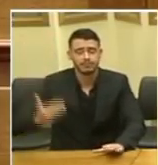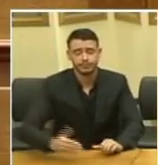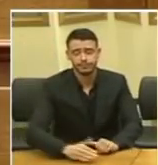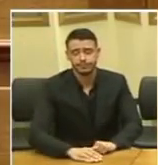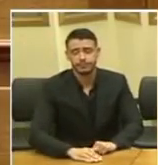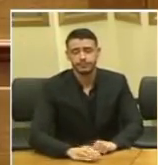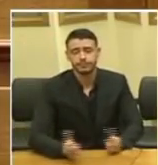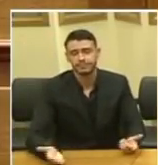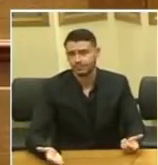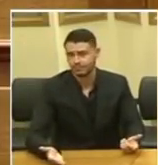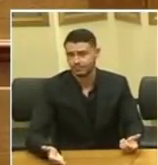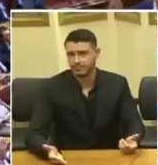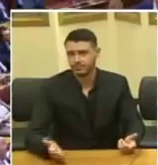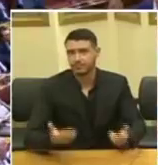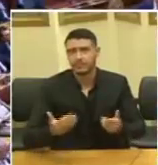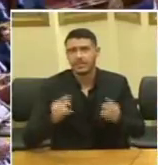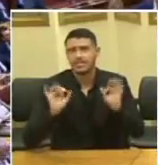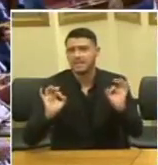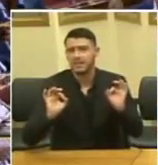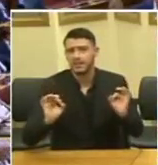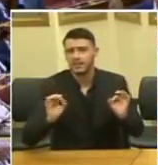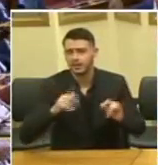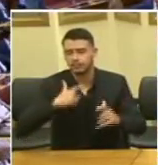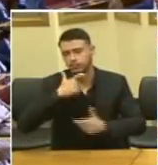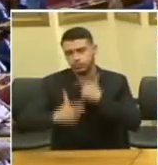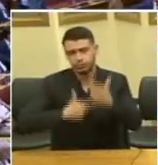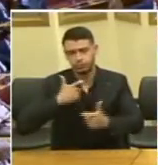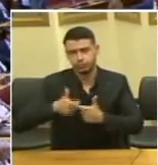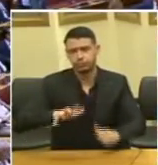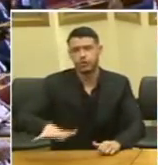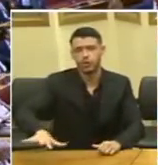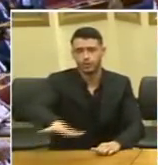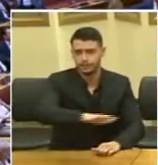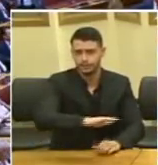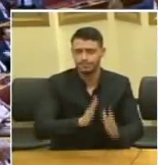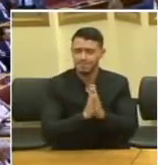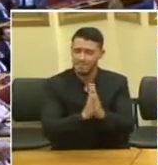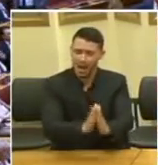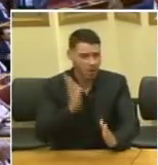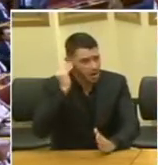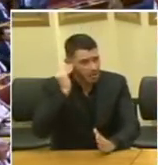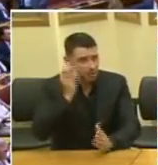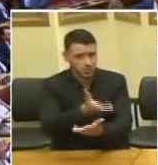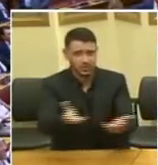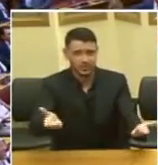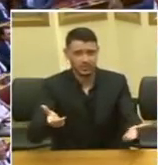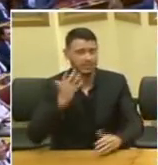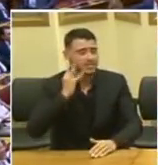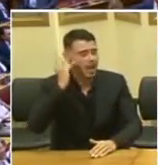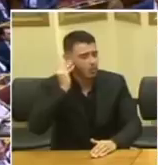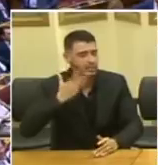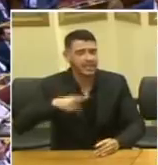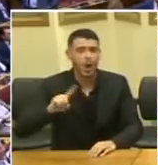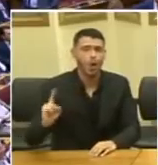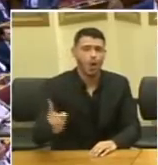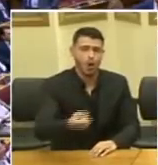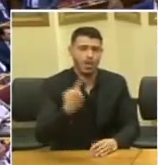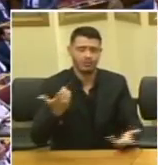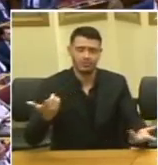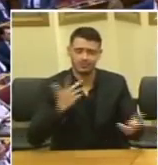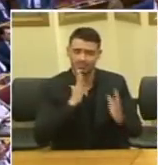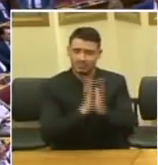Και βεβαίως, παρακαλώ, κύριε Τρίκη, συνάδελφοι. Και βεβαίως, κύριε Κύριε, θα τα ακούσετε. Θα τα ακούσετε όλα. Παρακαλώ πολύ. Θα τα